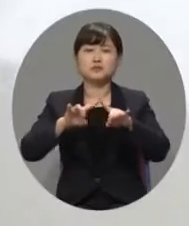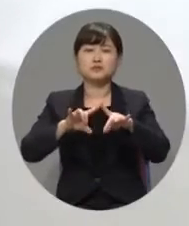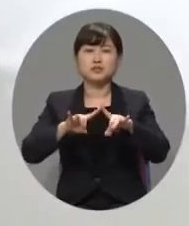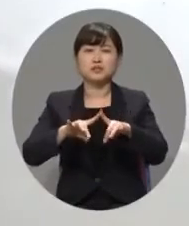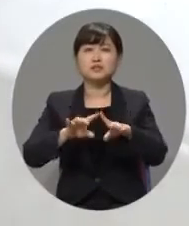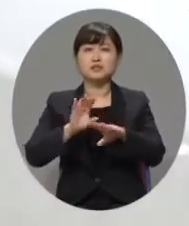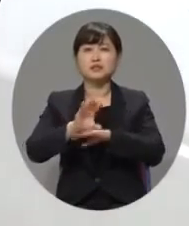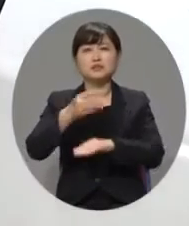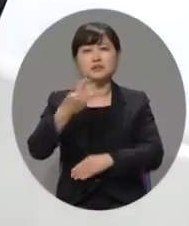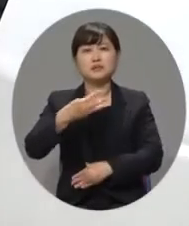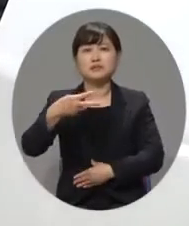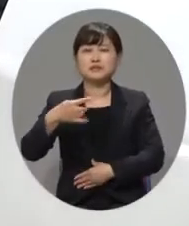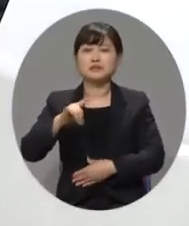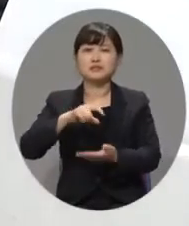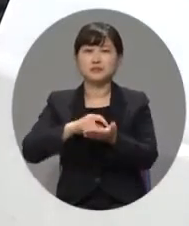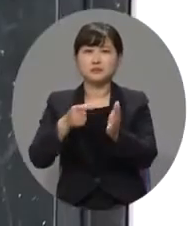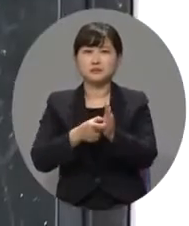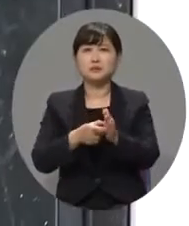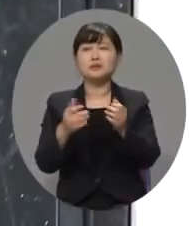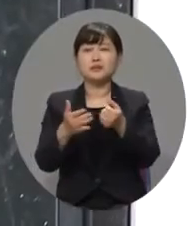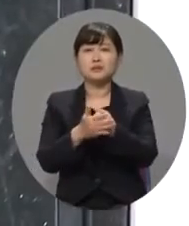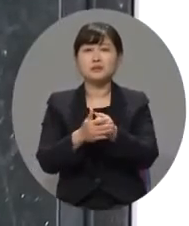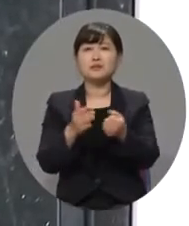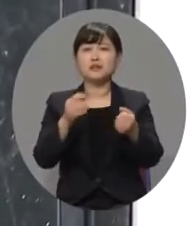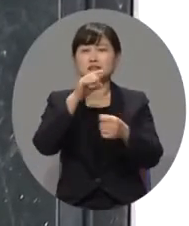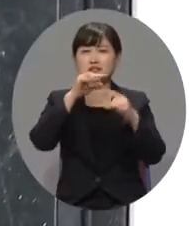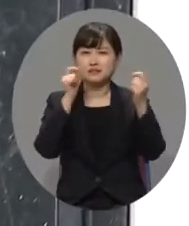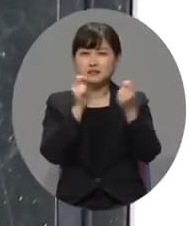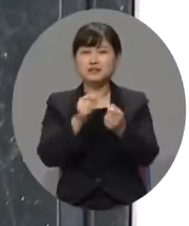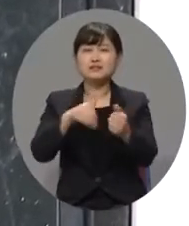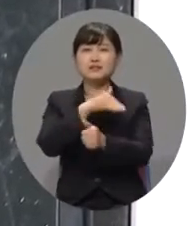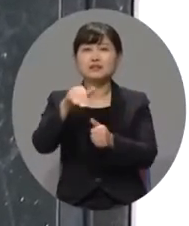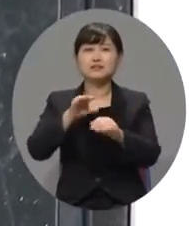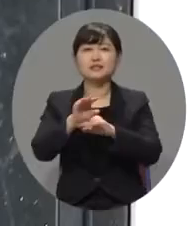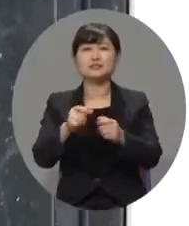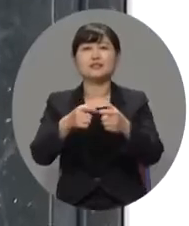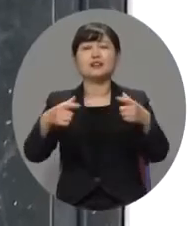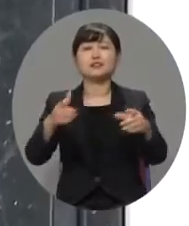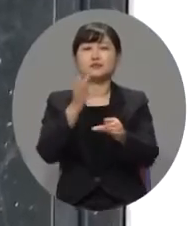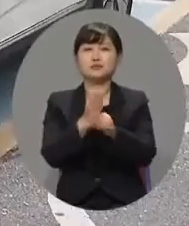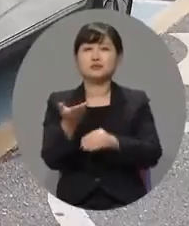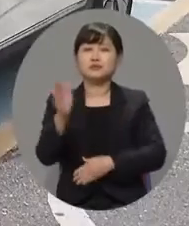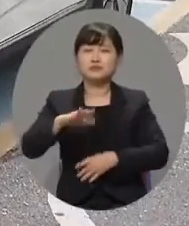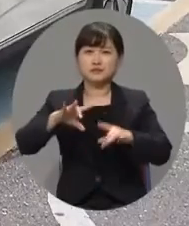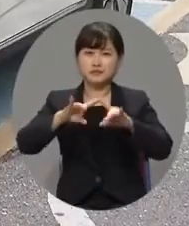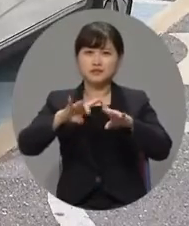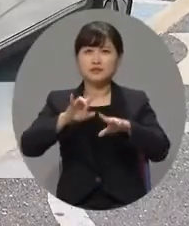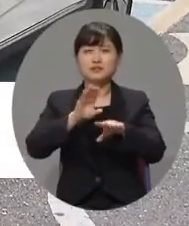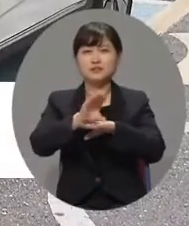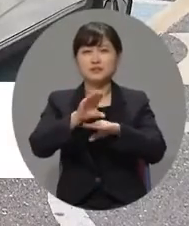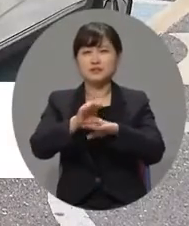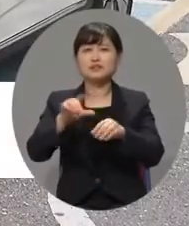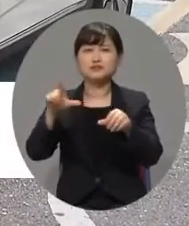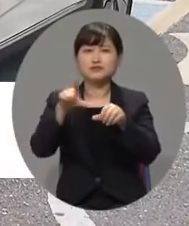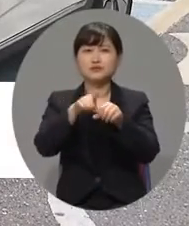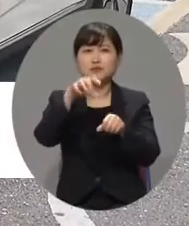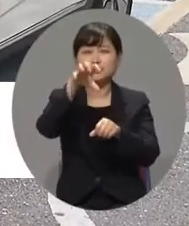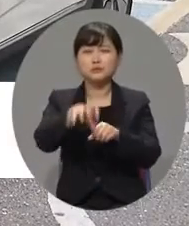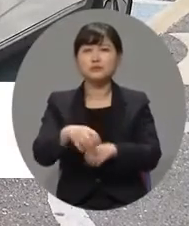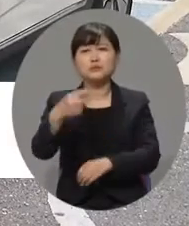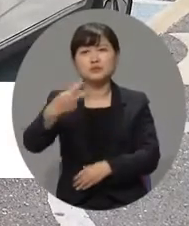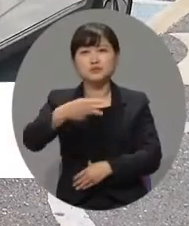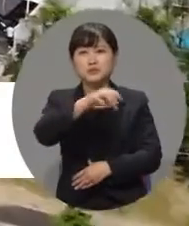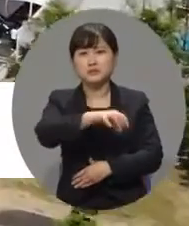3,000대가량 보급돼 친환경 차량은 계속해서 늘고 있습니다. 하지만 전기자동차 충전소는 현재